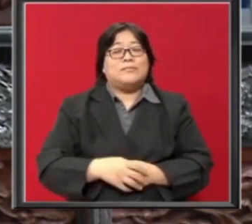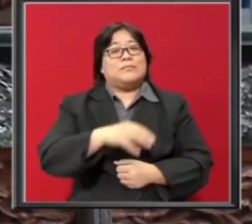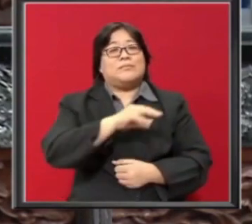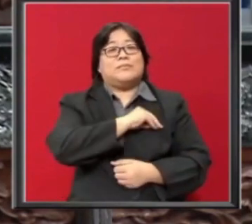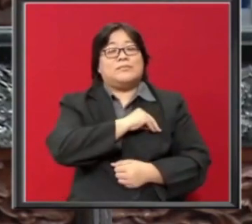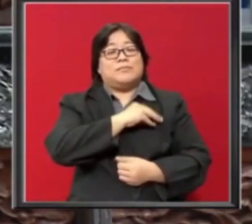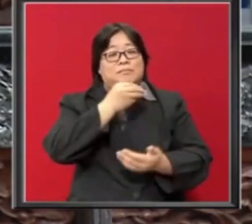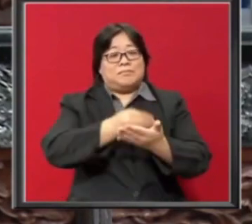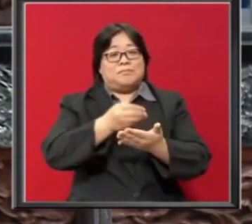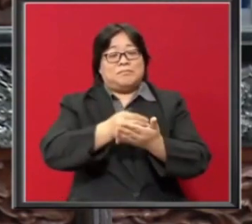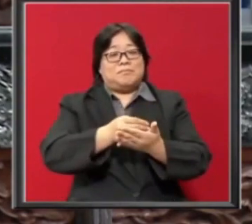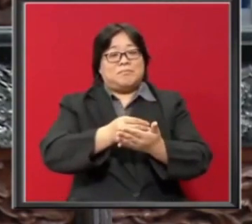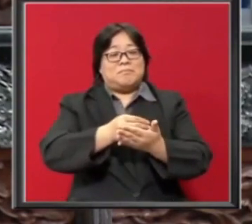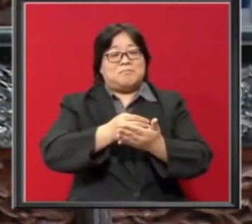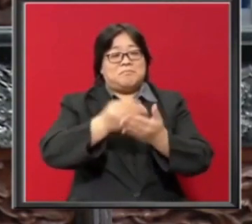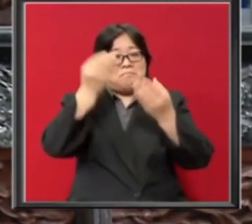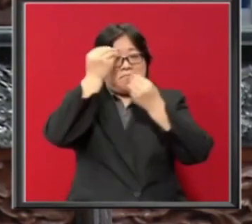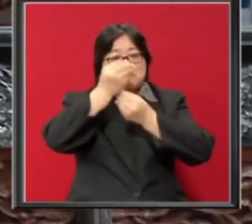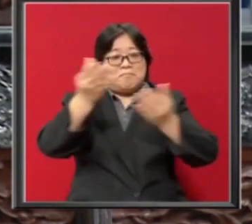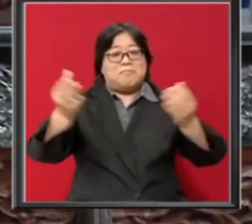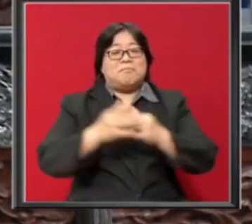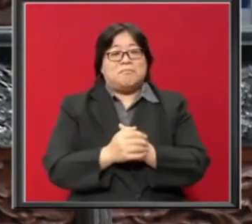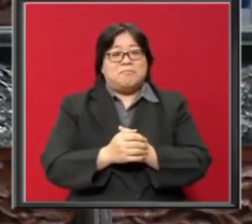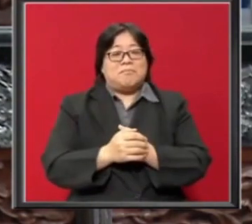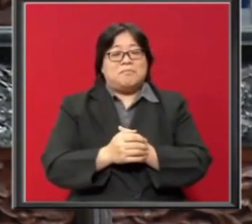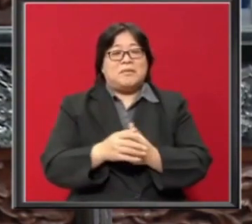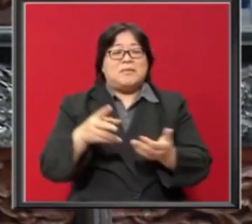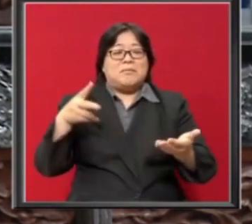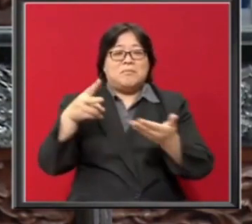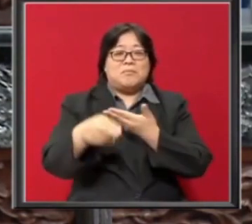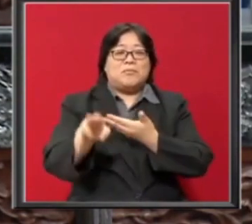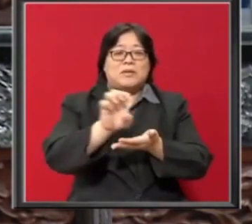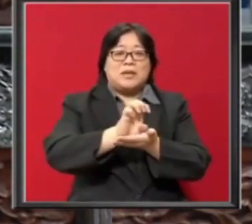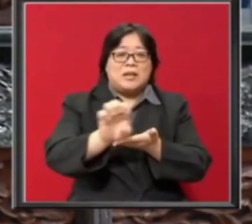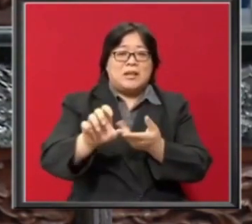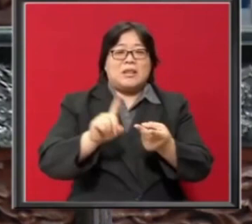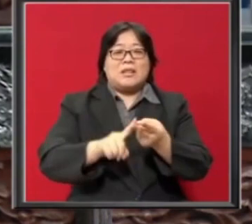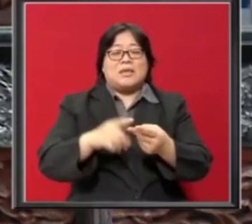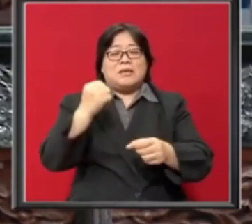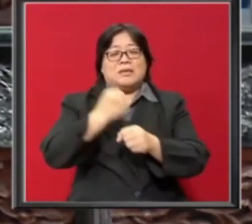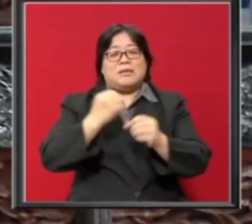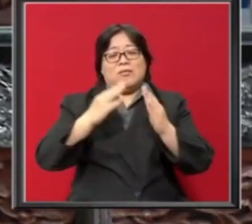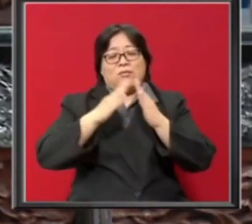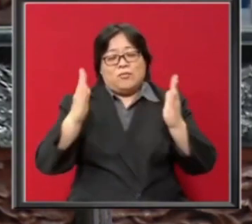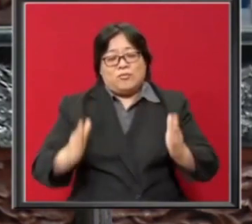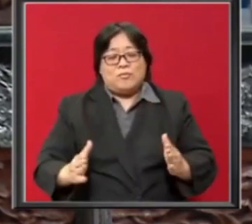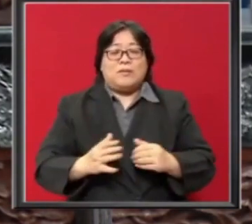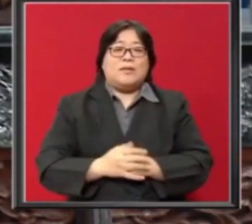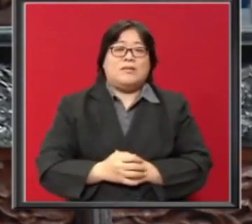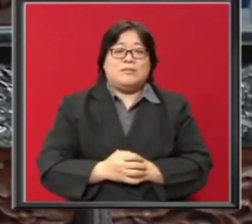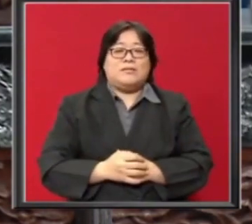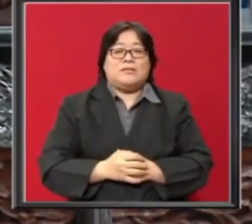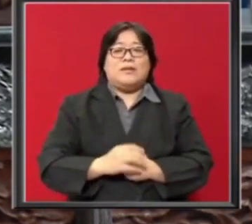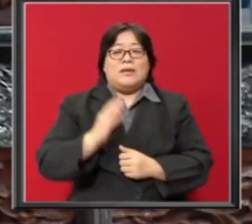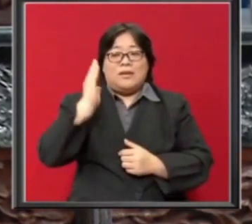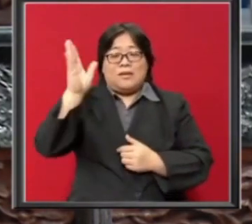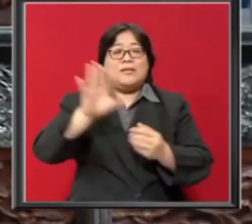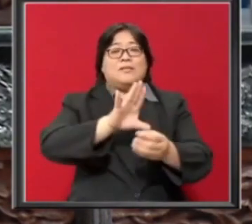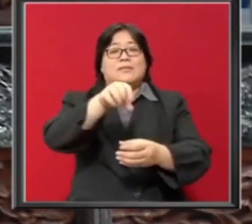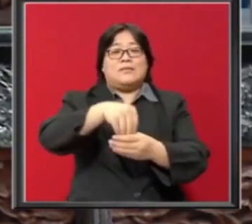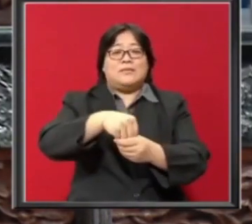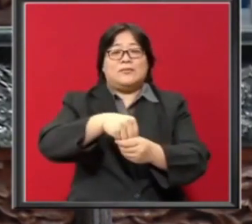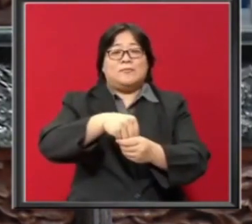Hai Puji keuangan makhluk tentang pemotongan elaun kejadian rumah yang juga akan